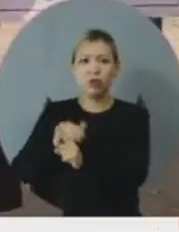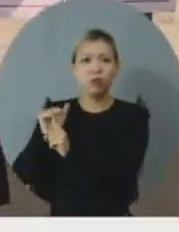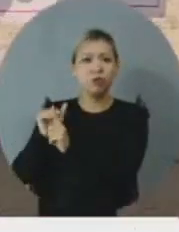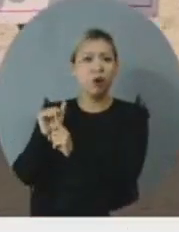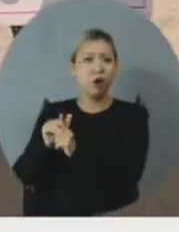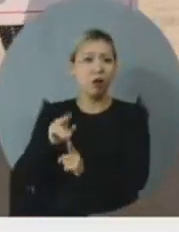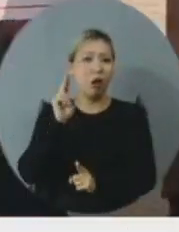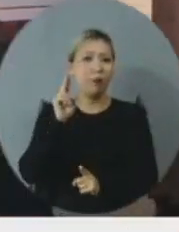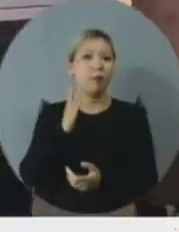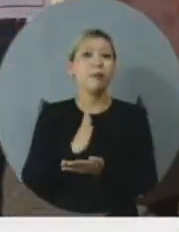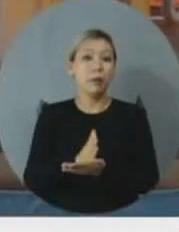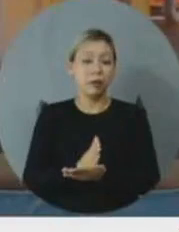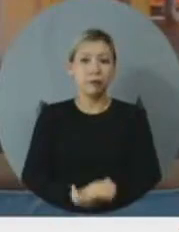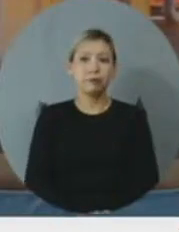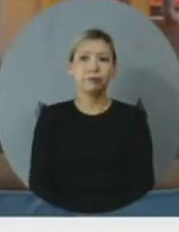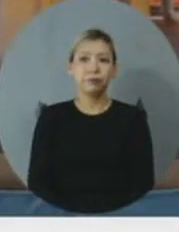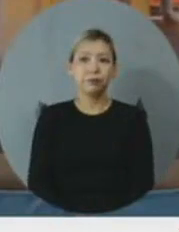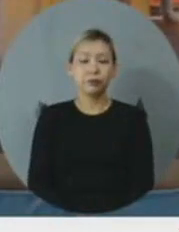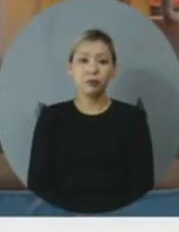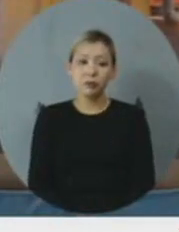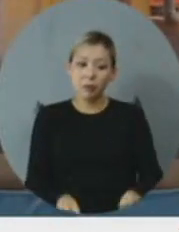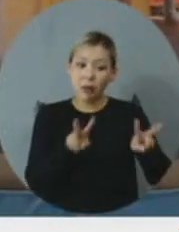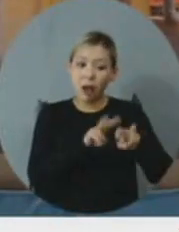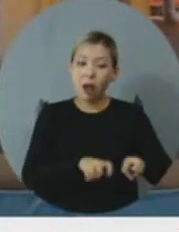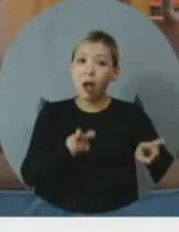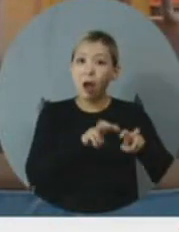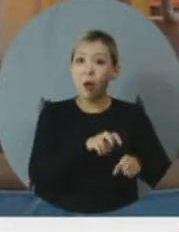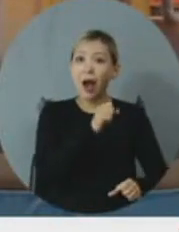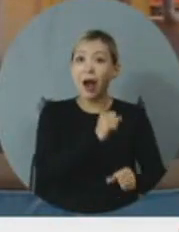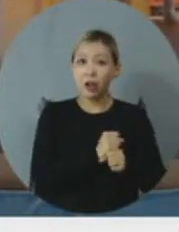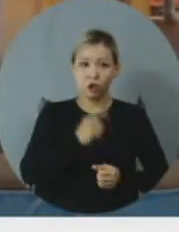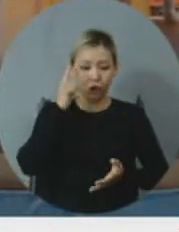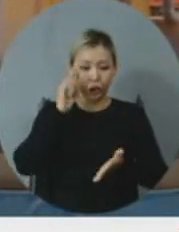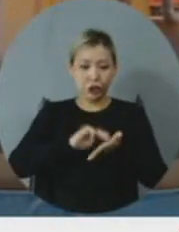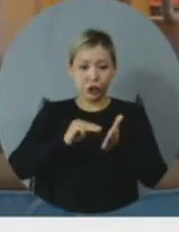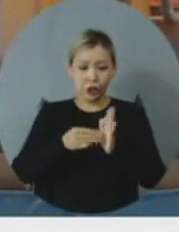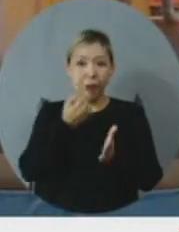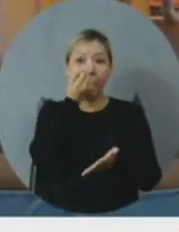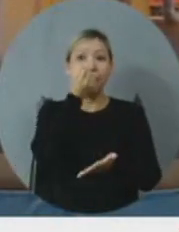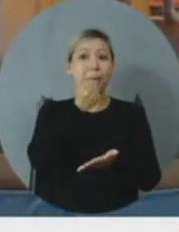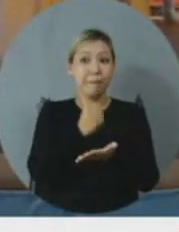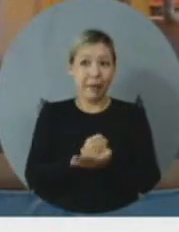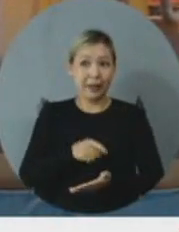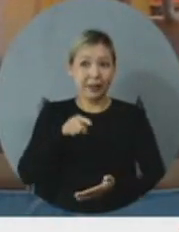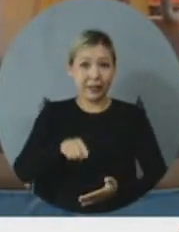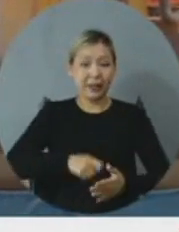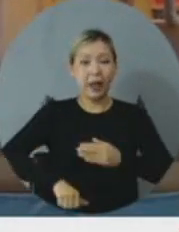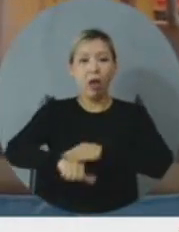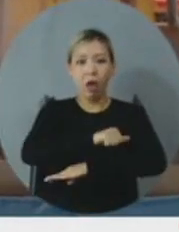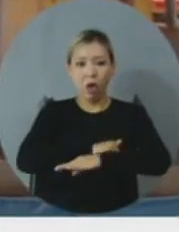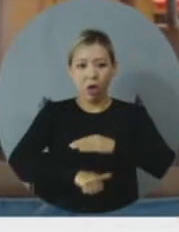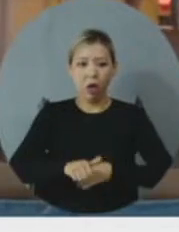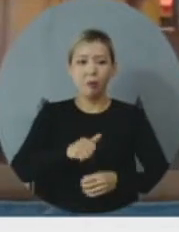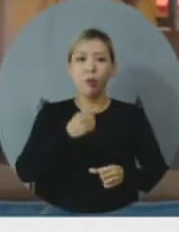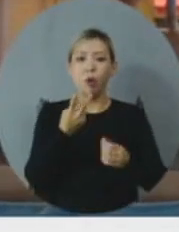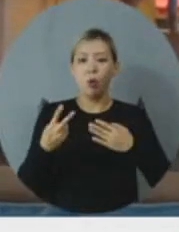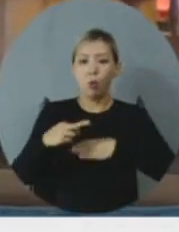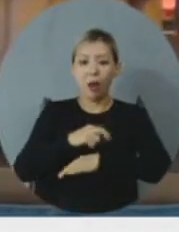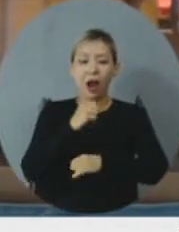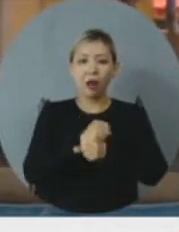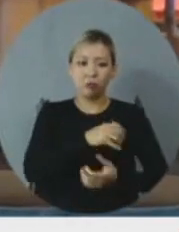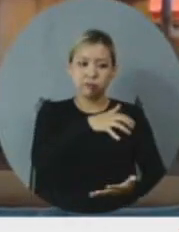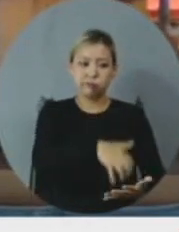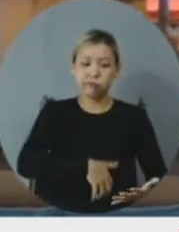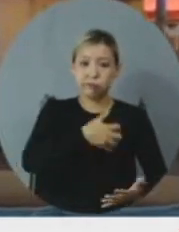иргэд тухайн компанид тавиад байгаа юм аа. Хайгуулын ажлын төлөвлөгөө батлуулаад ингээд энэ талбай дээр үйл ажиллагаа эхлүүлсэн.